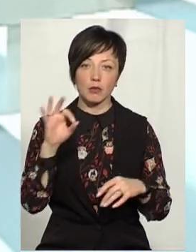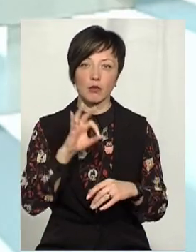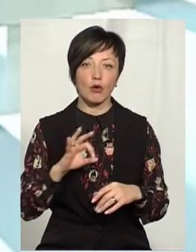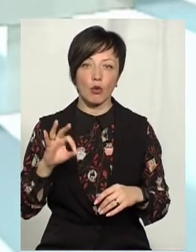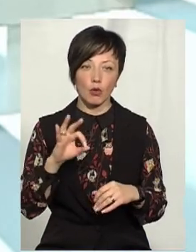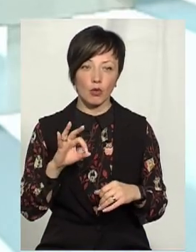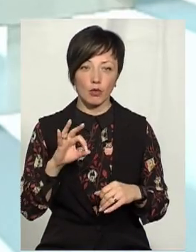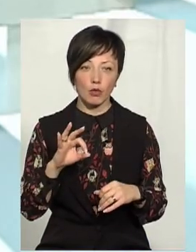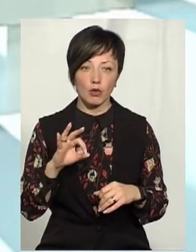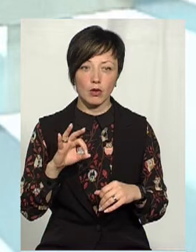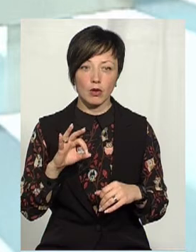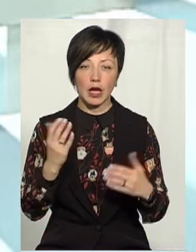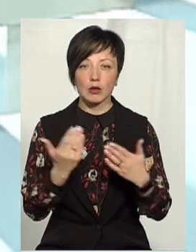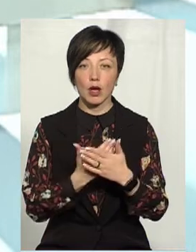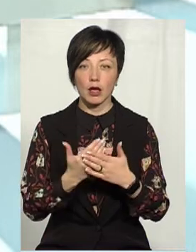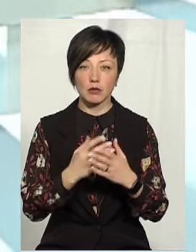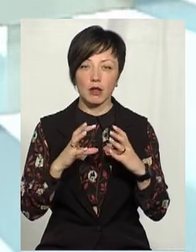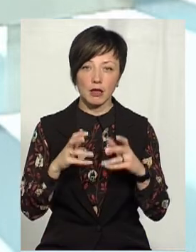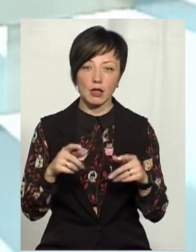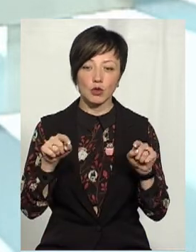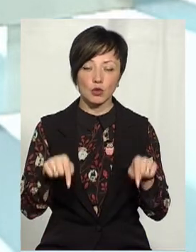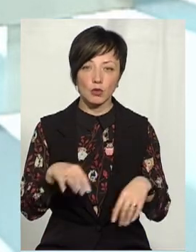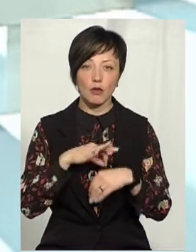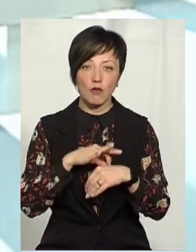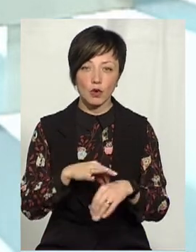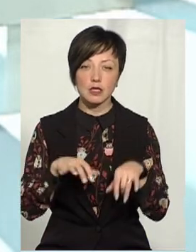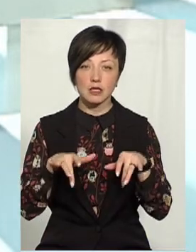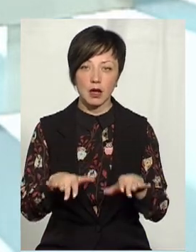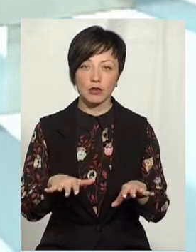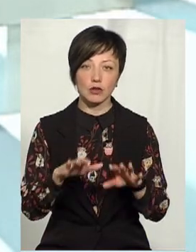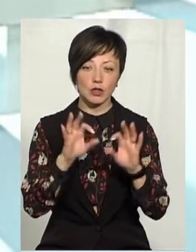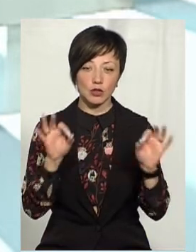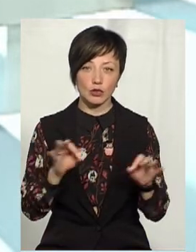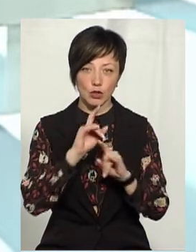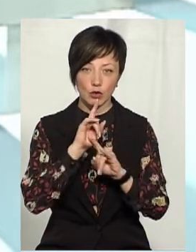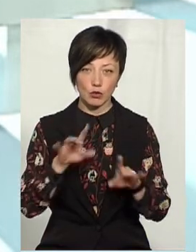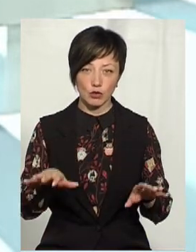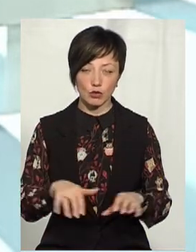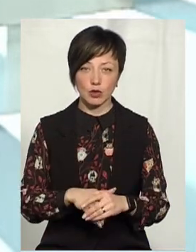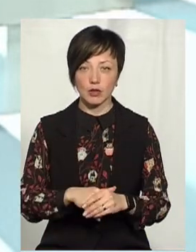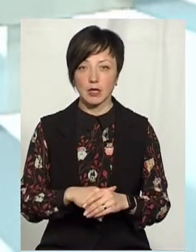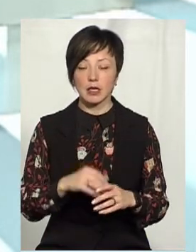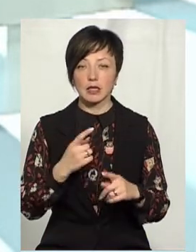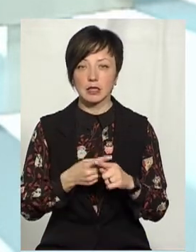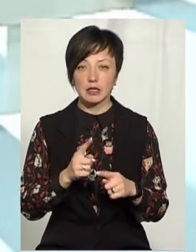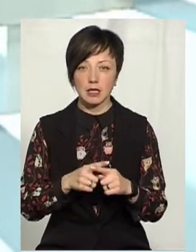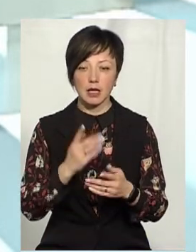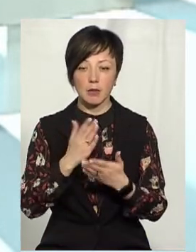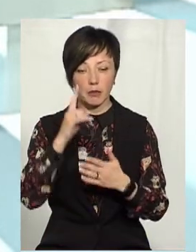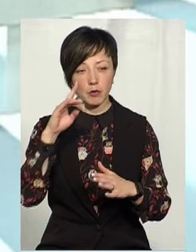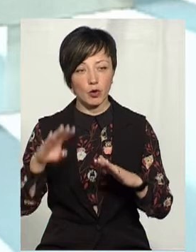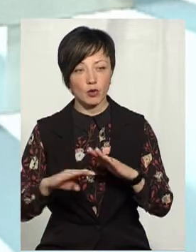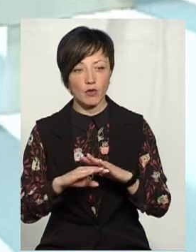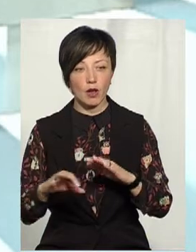про кінотеатри, той самий «Планета». Тобто тут проводитися заходи жодні вже не будуть. Це безпосереднє